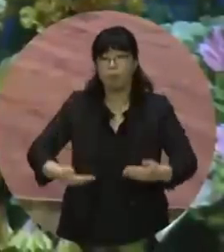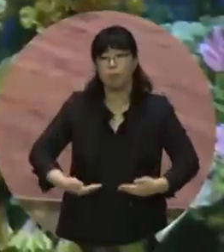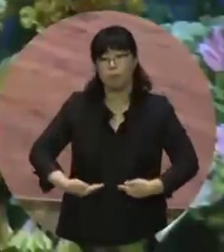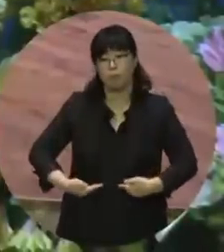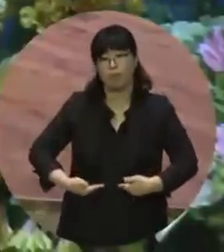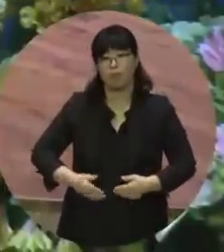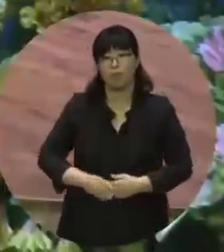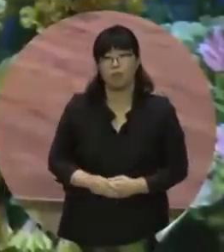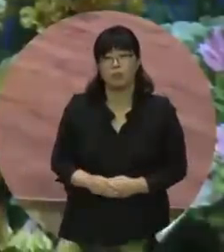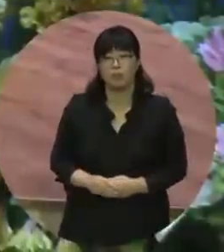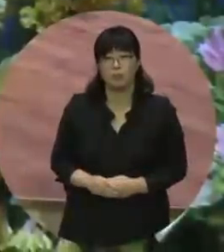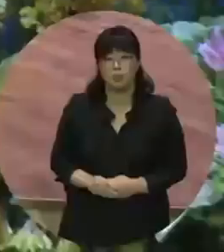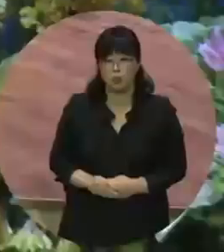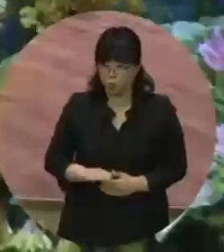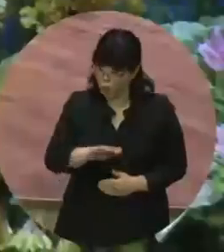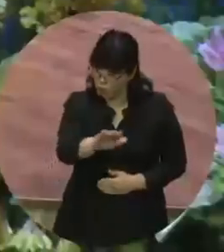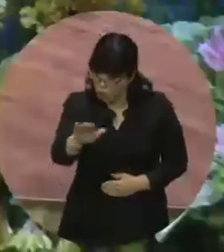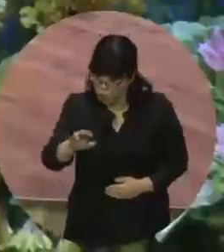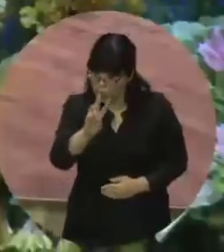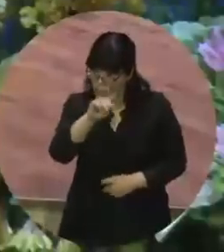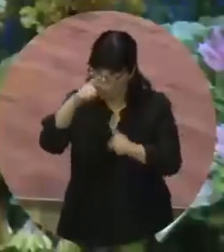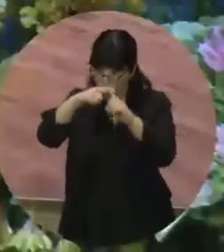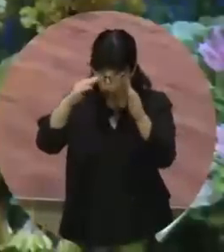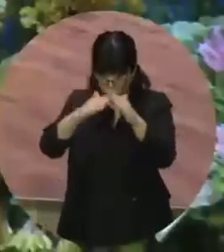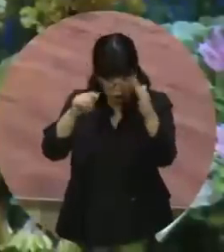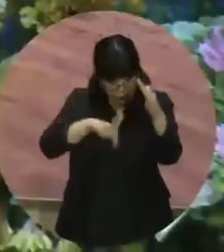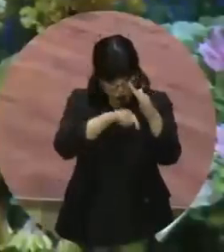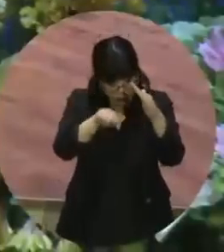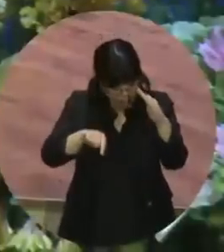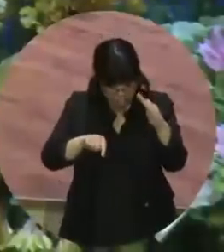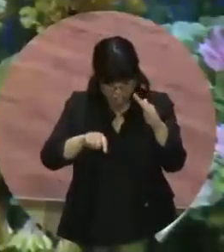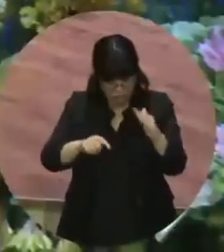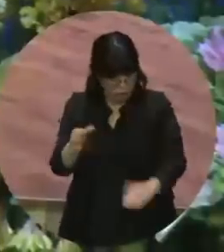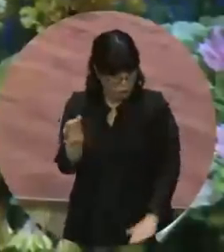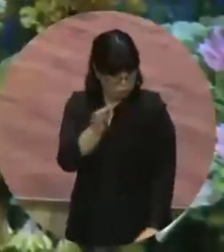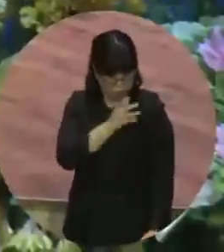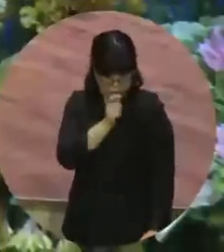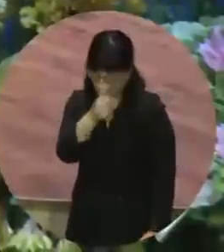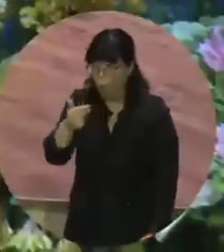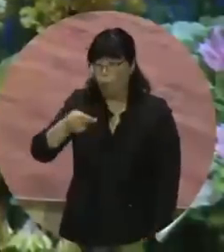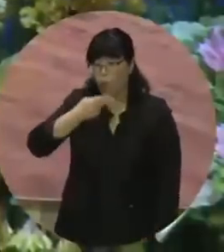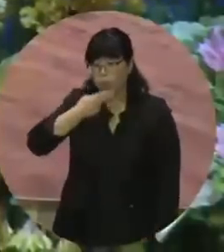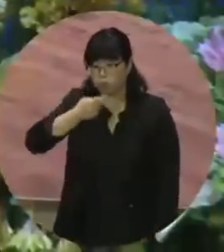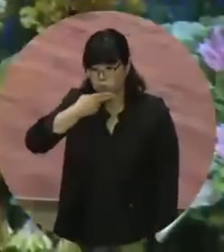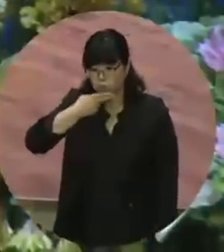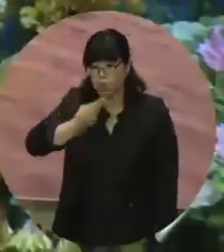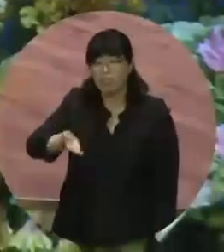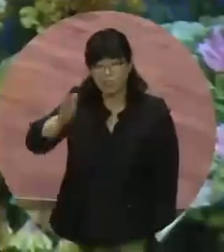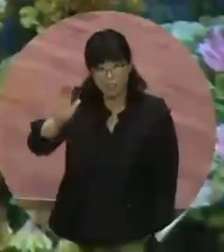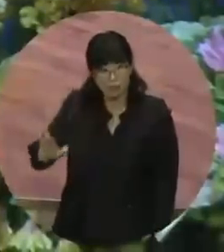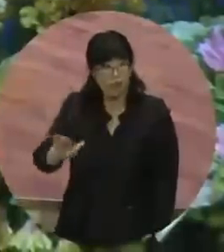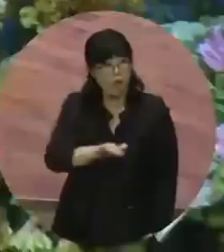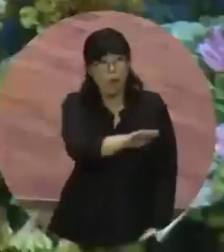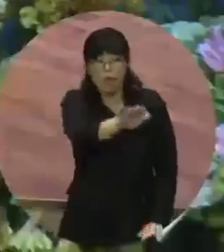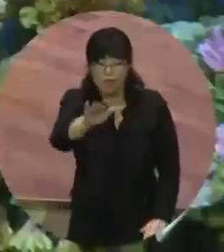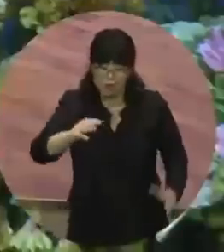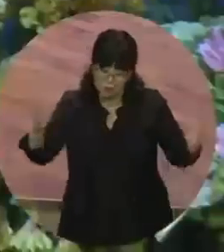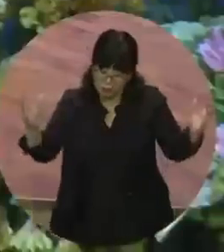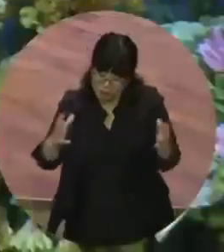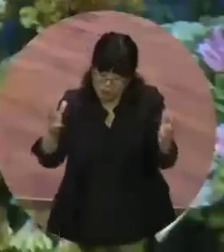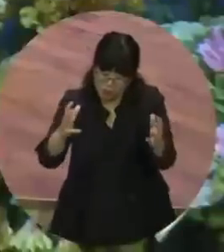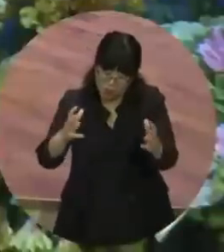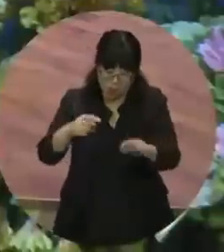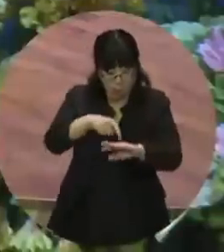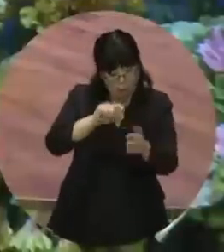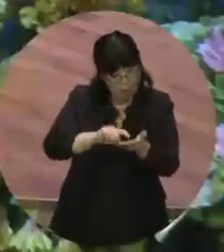지금까지 왜 이렇게 형통하냐, 없는 사람들이 모여서 주 안에서 하나님 앞에서 정말 진실되게 하다 보니까 얼마나